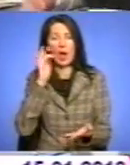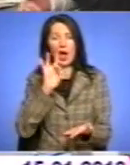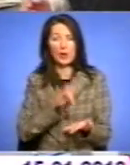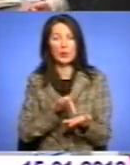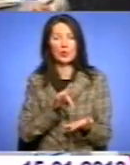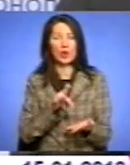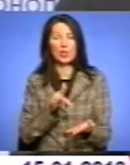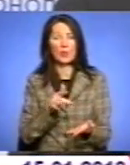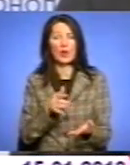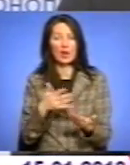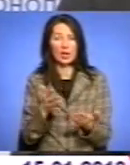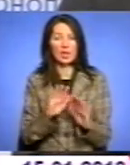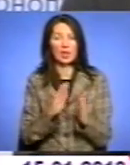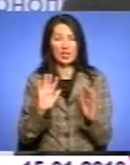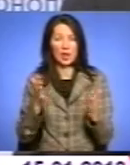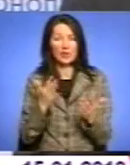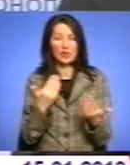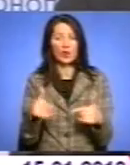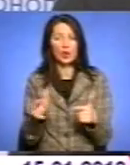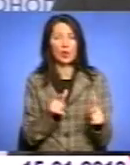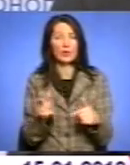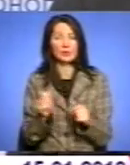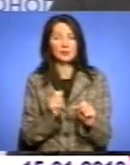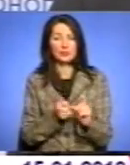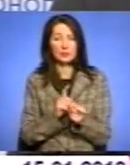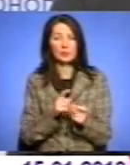боротися. При ухваленні державного бюджету на